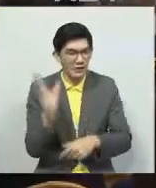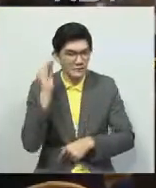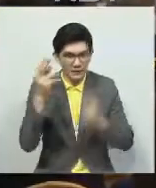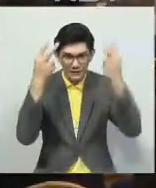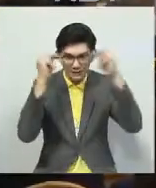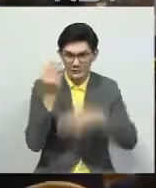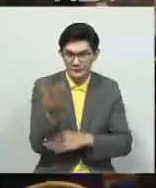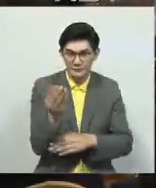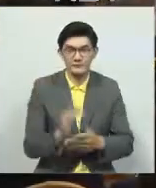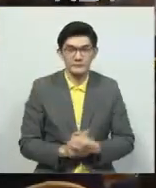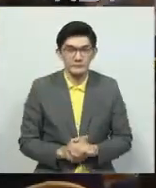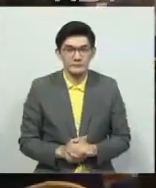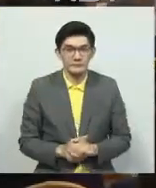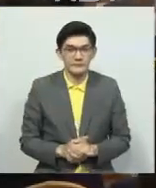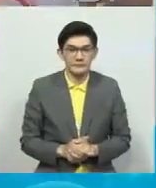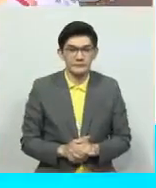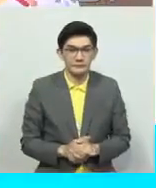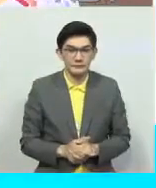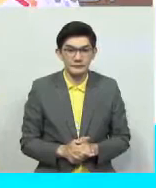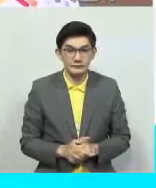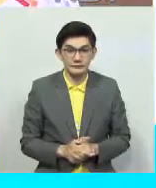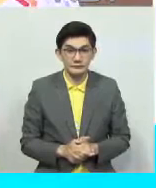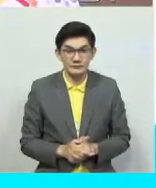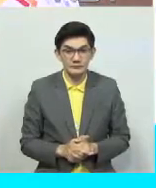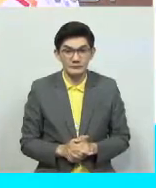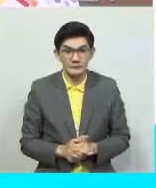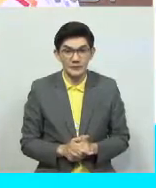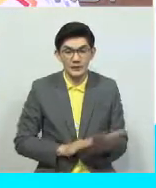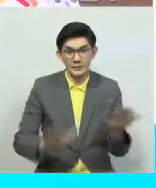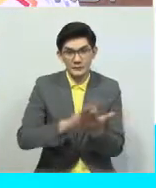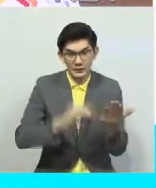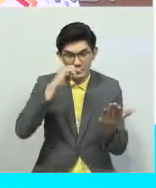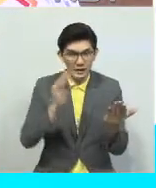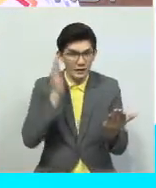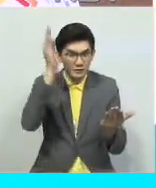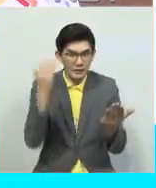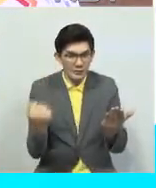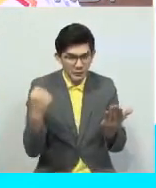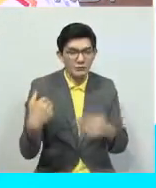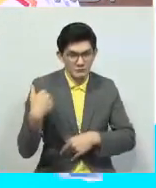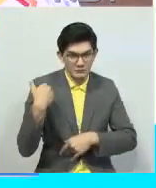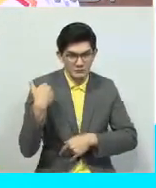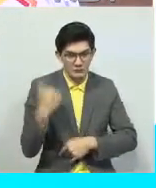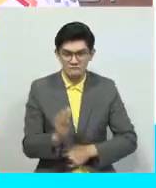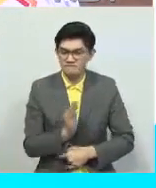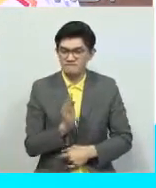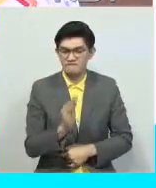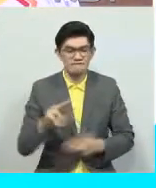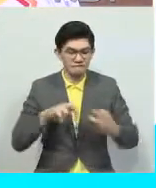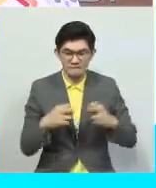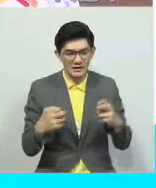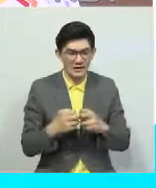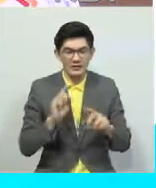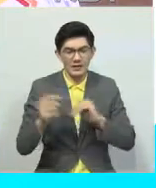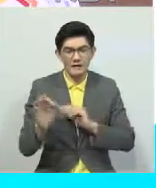ฟังเสียงท่านนายกกันหน่อยค่ะ การที่จะทำให้ประเทศไทยเดินอย่างมั่นคงไม่เซไปเซมานะไม่มีปัญหาในเรื่องการ